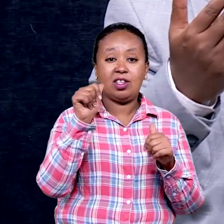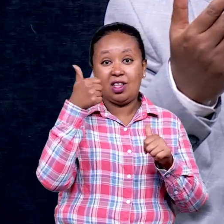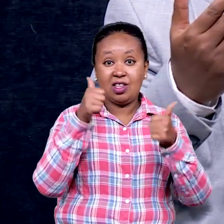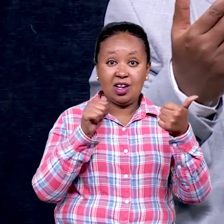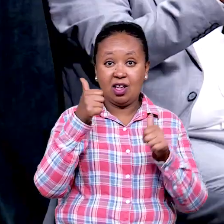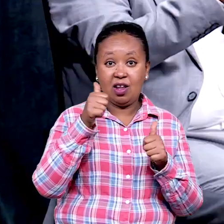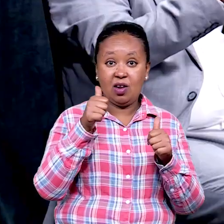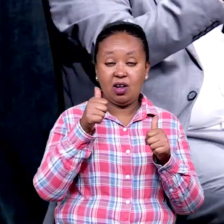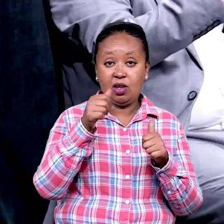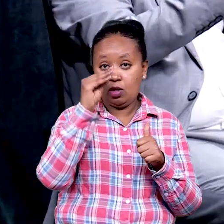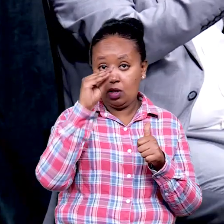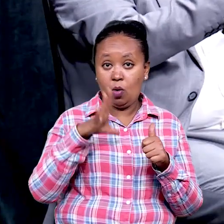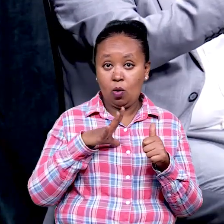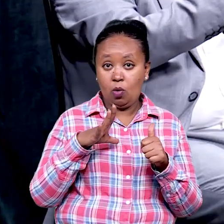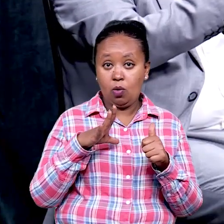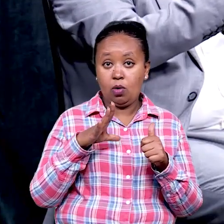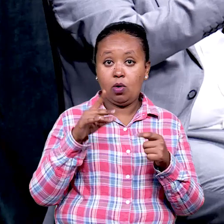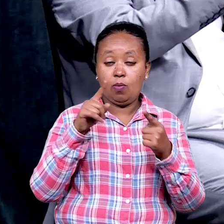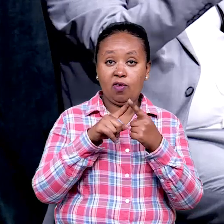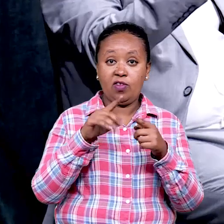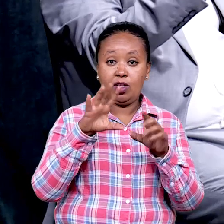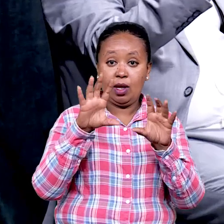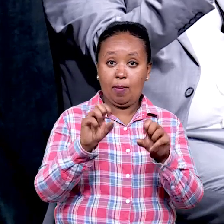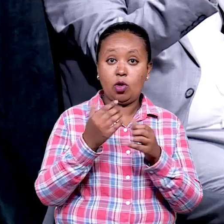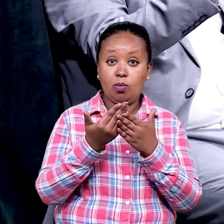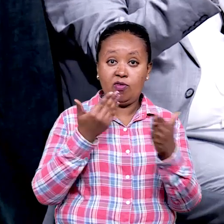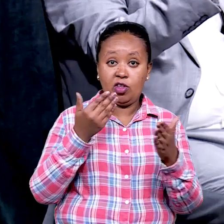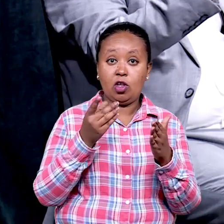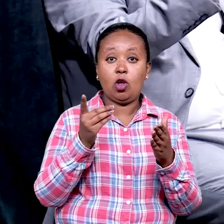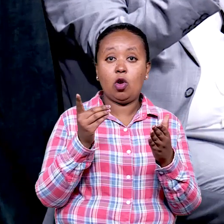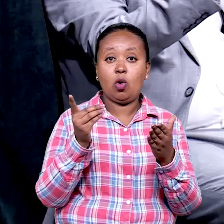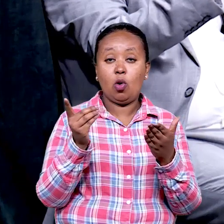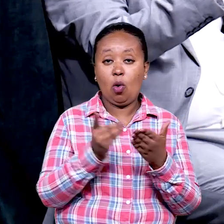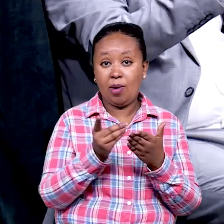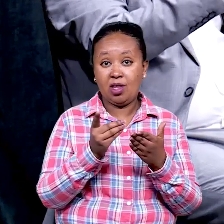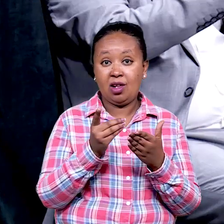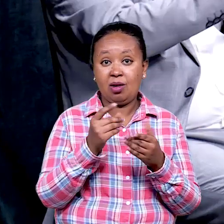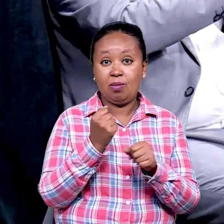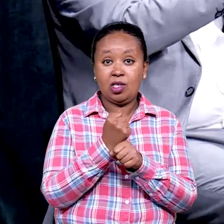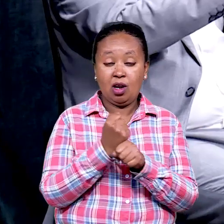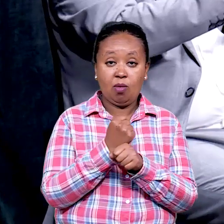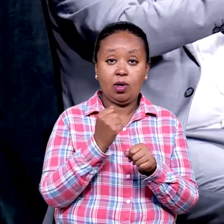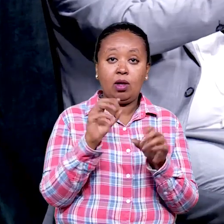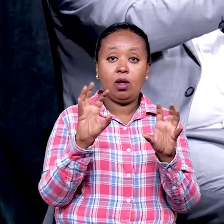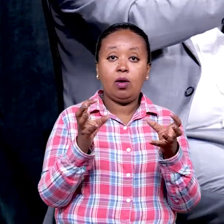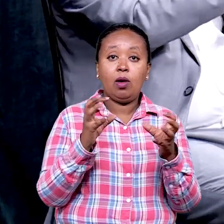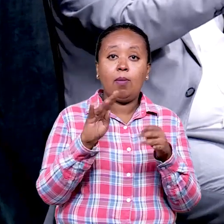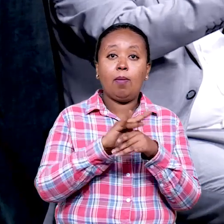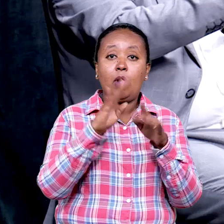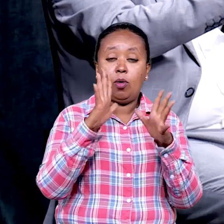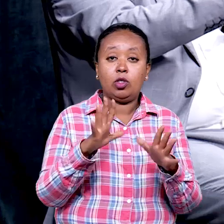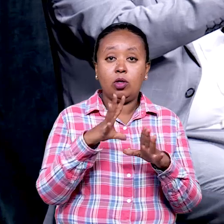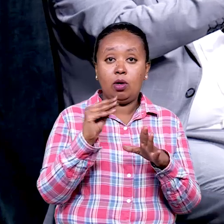ሰው ከመያዙ በፊት ዶክመንተሪ የሚሰራበት በሚዲያ ባለሙያዎችና